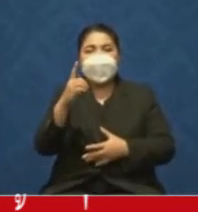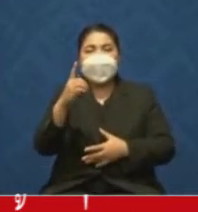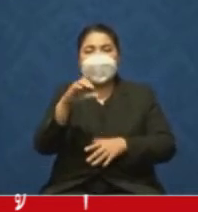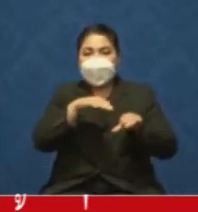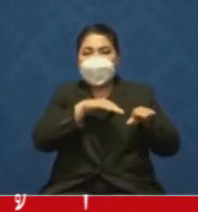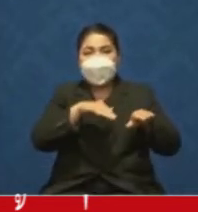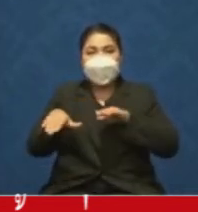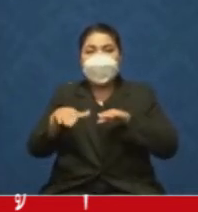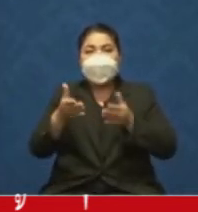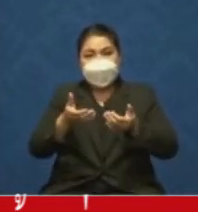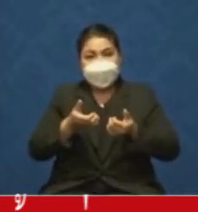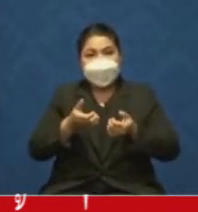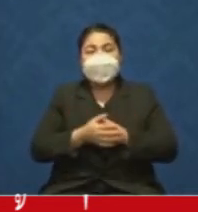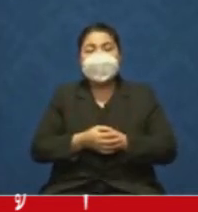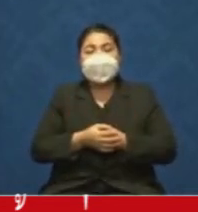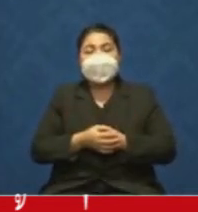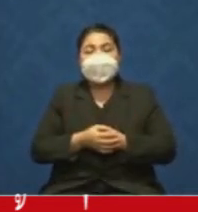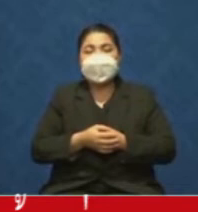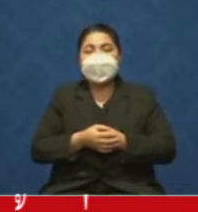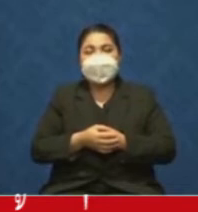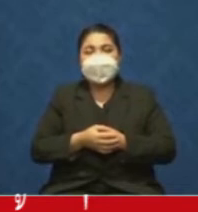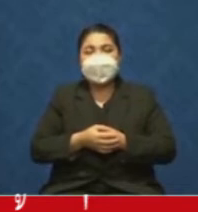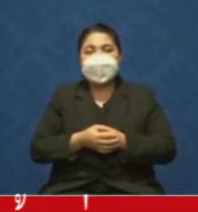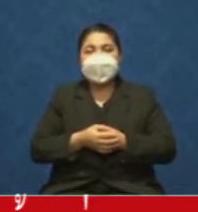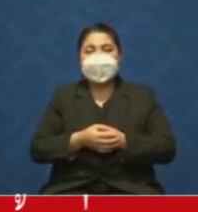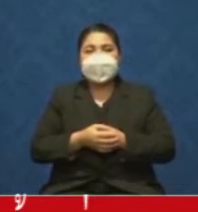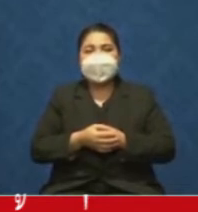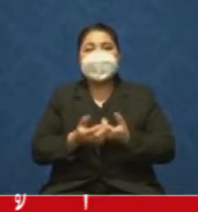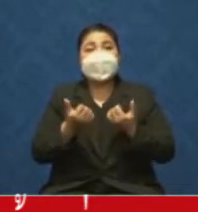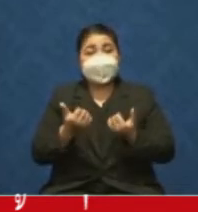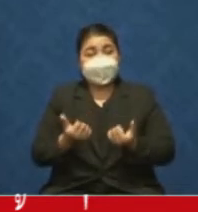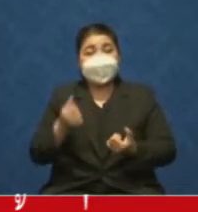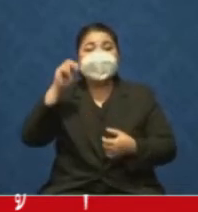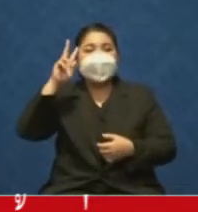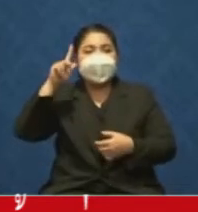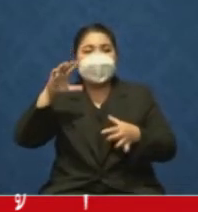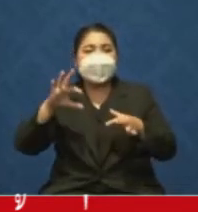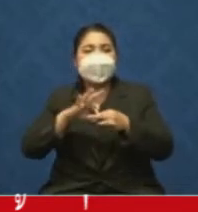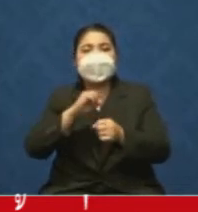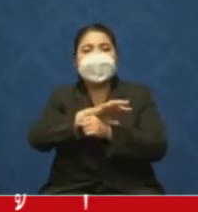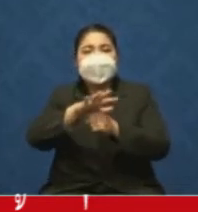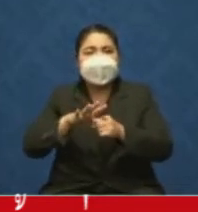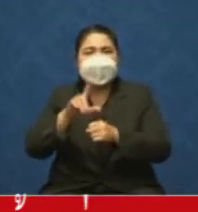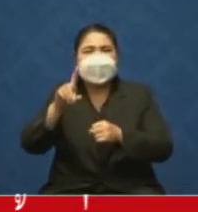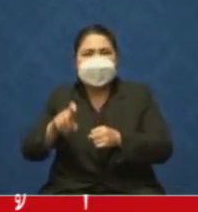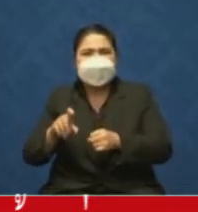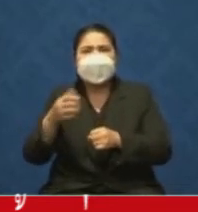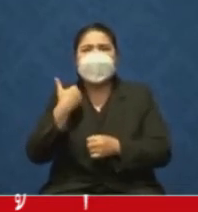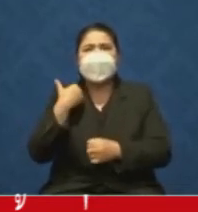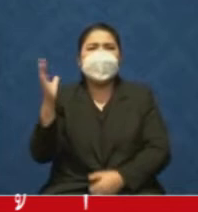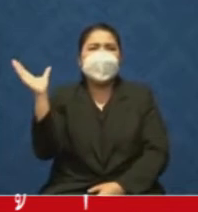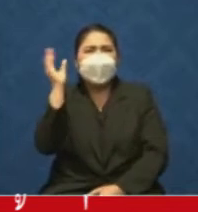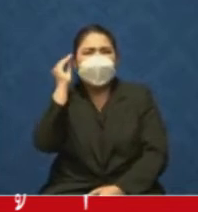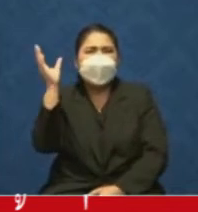ปัจจุบันการฟังข่วการตายจากโวิดตามหมู่บานหนาหูขึ้นทุกวัน